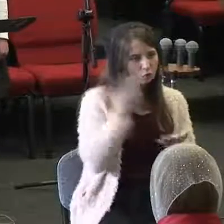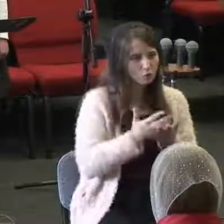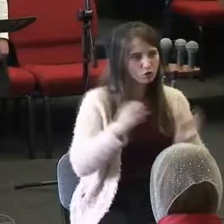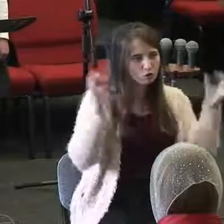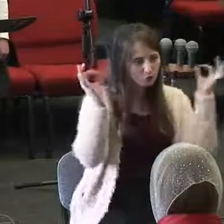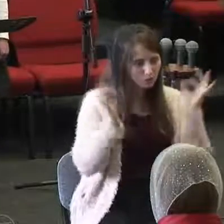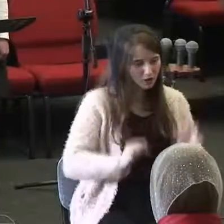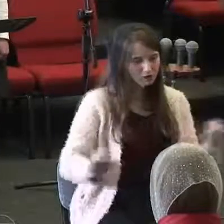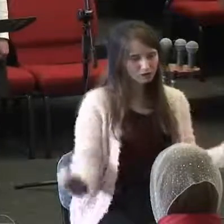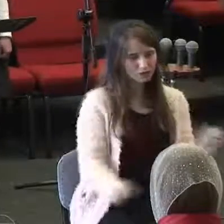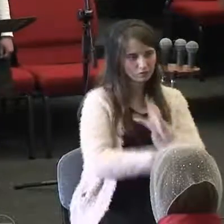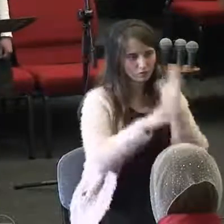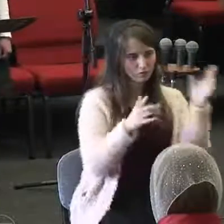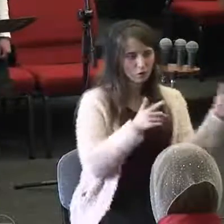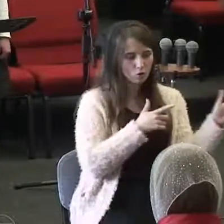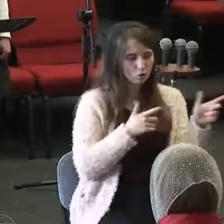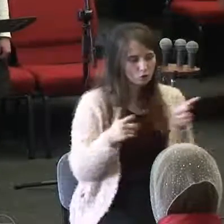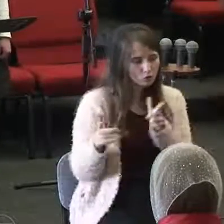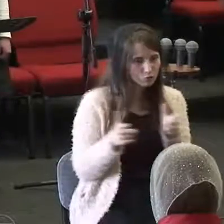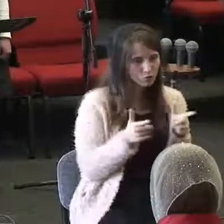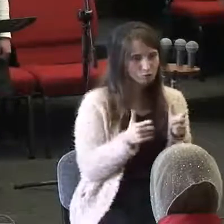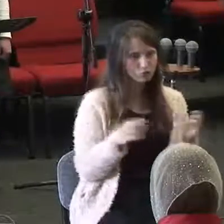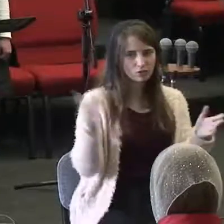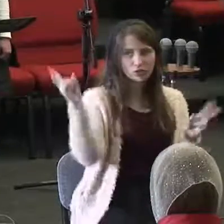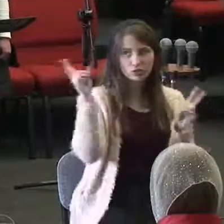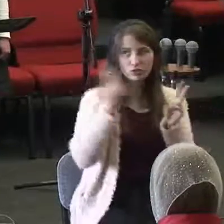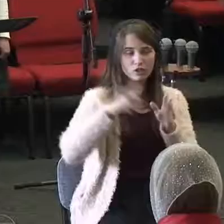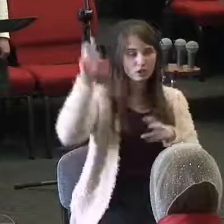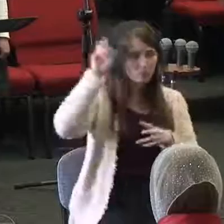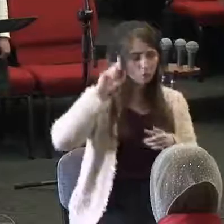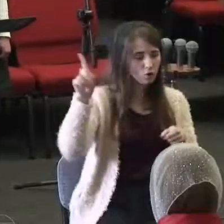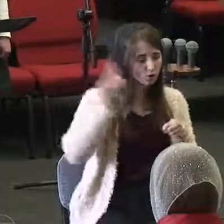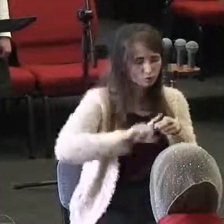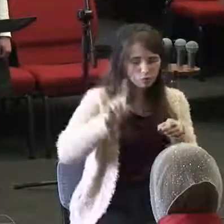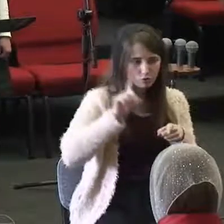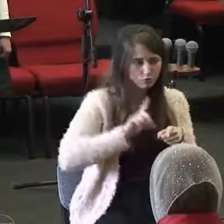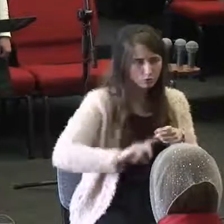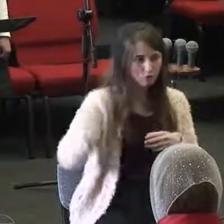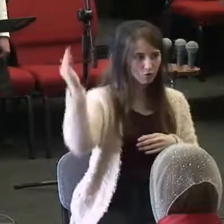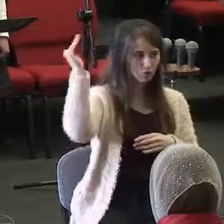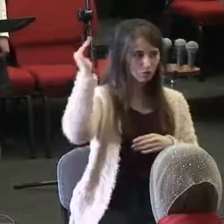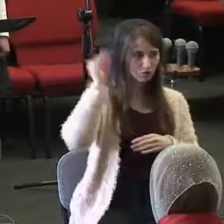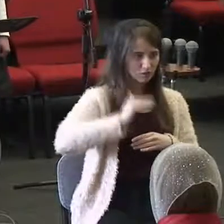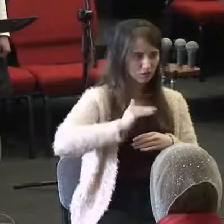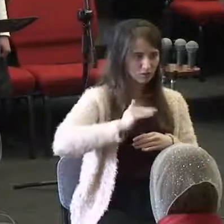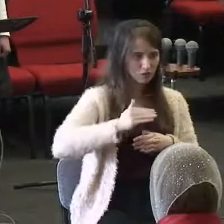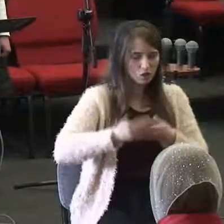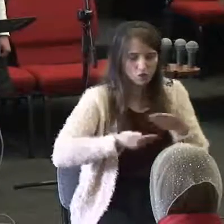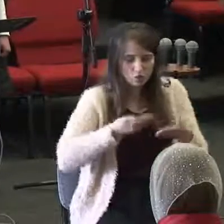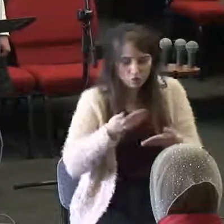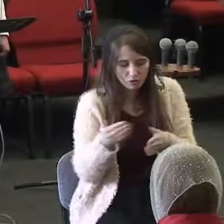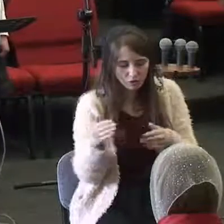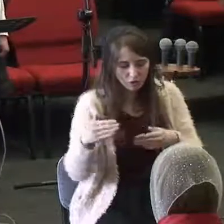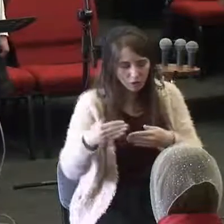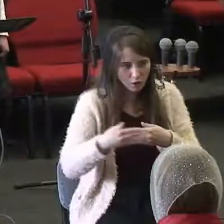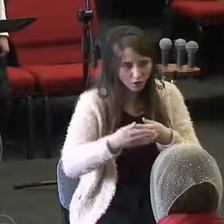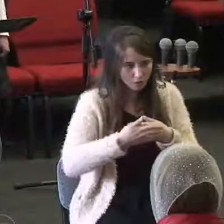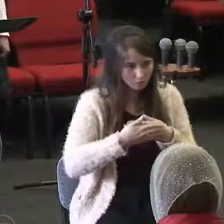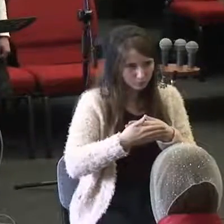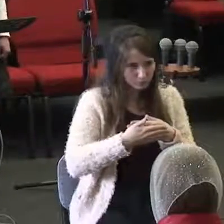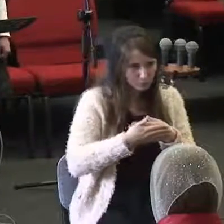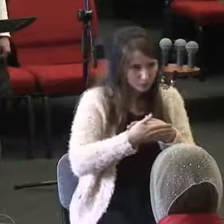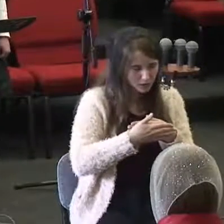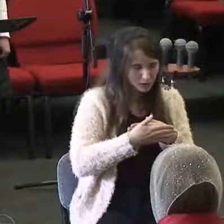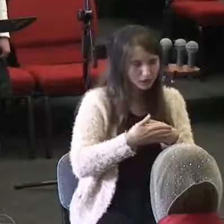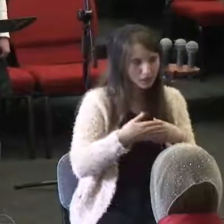готов зустрічати Бога, ось скоро-скоро Він прийде. Його вже кроки біля порога, скоро